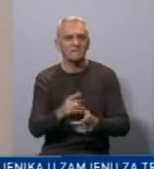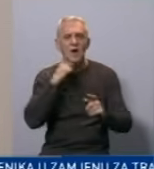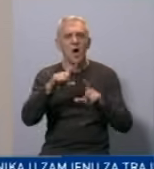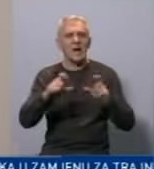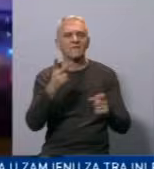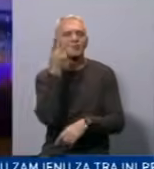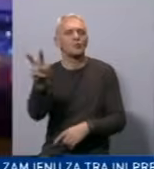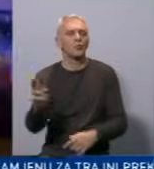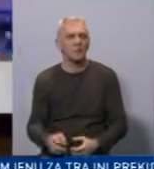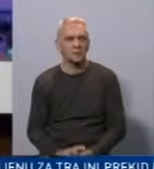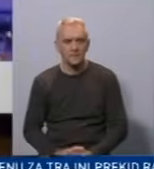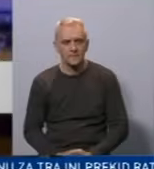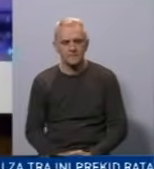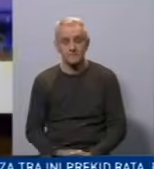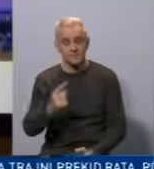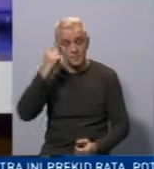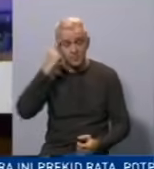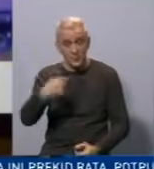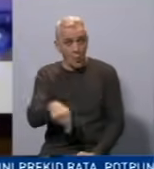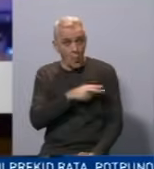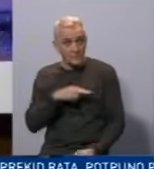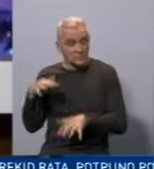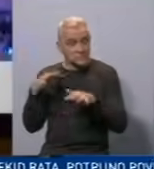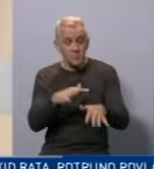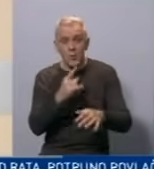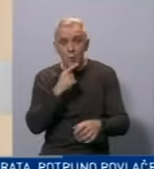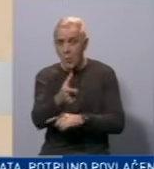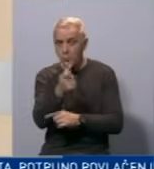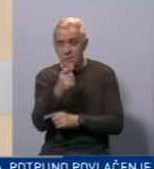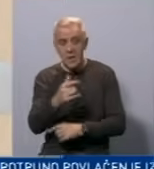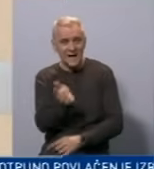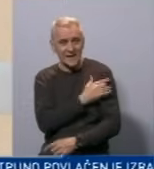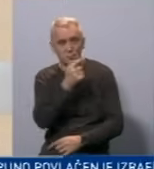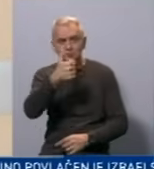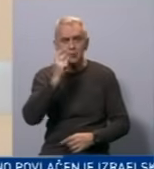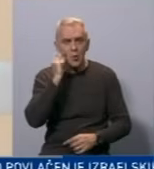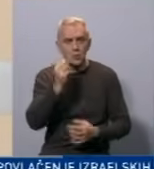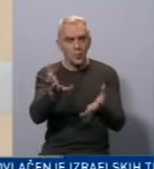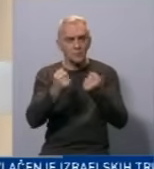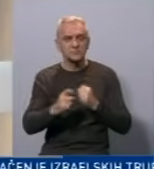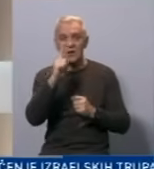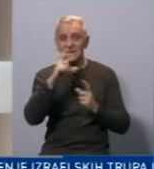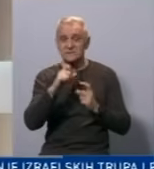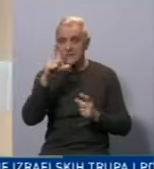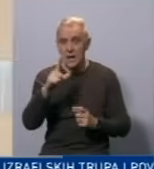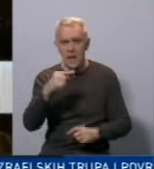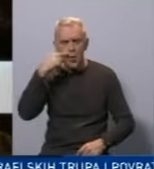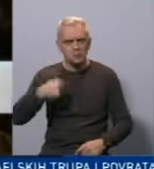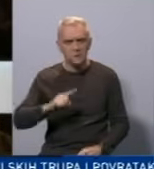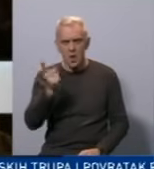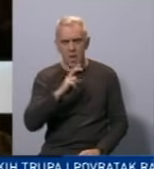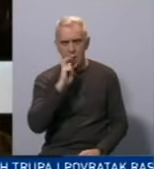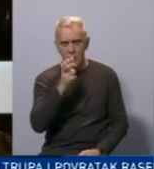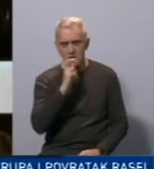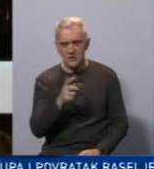druge. Podsjetimo, odgovornost za napad u kojem je ubijeno i ranjeno stotine ljudi preuzeo je ISIL. Rusi nisu komentarisali te